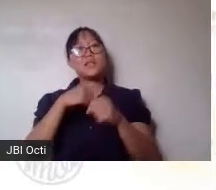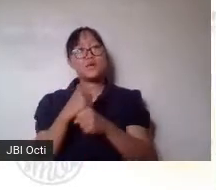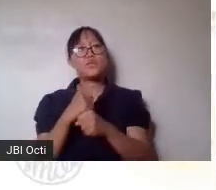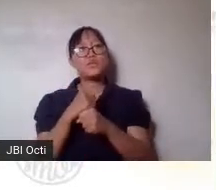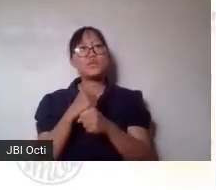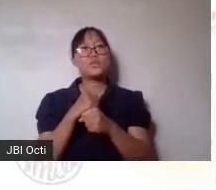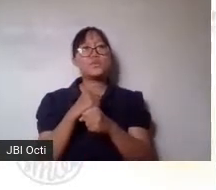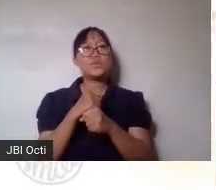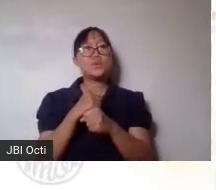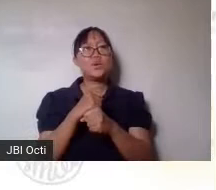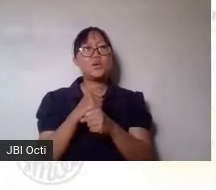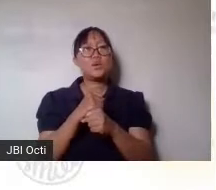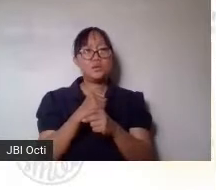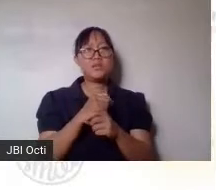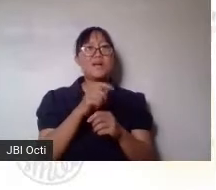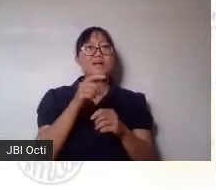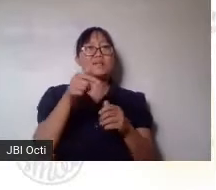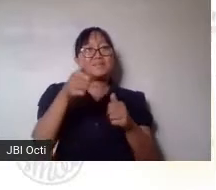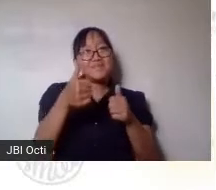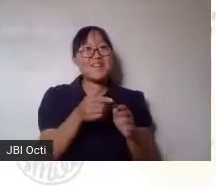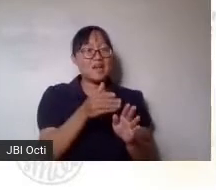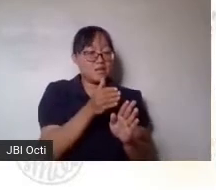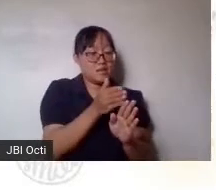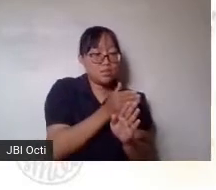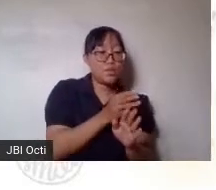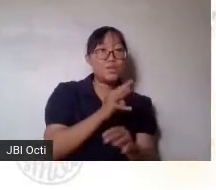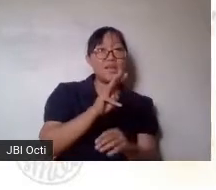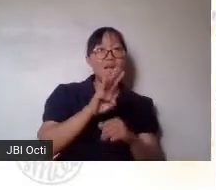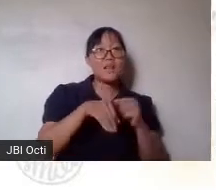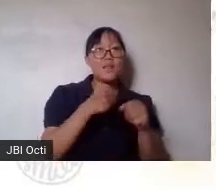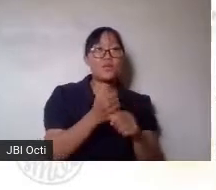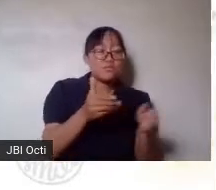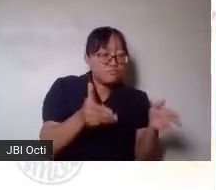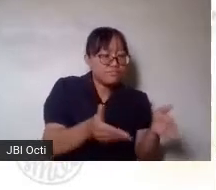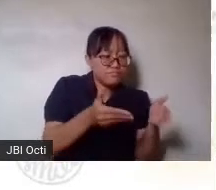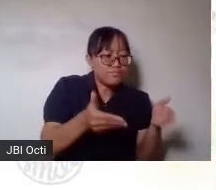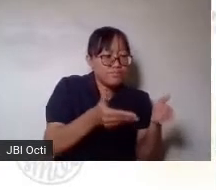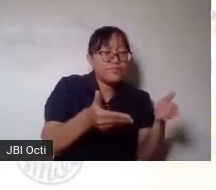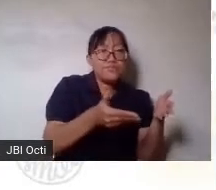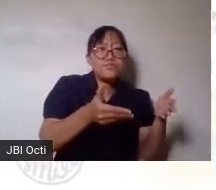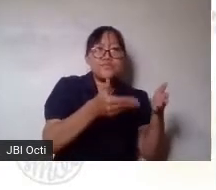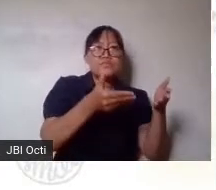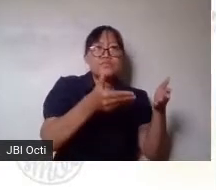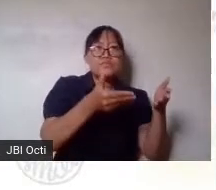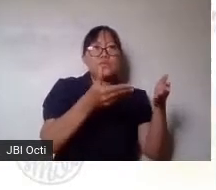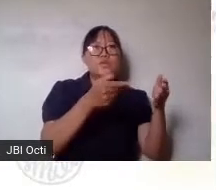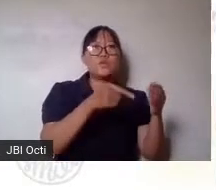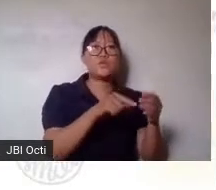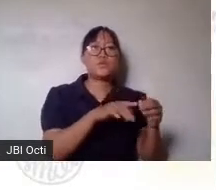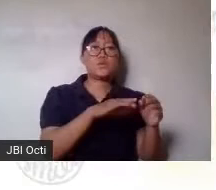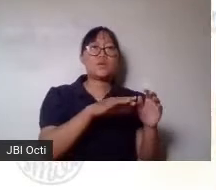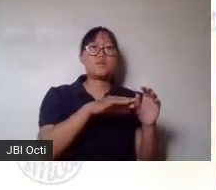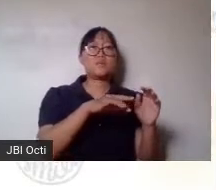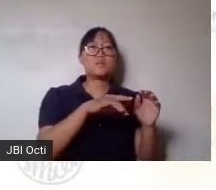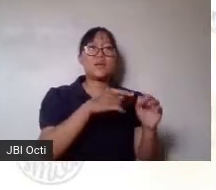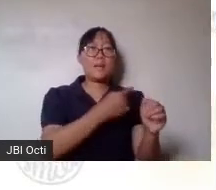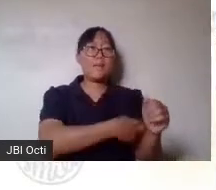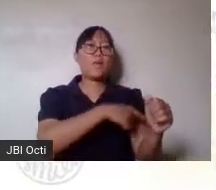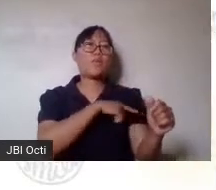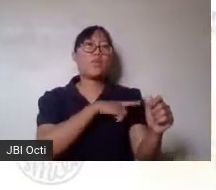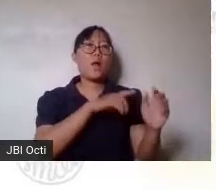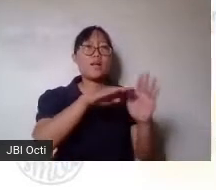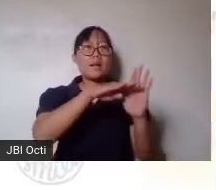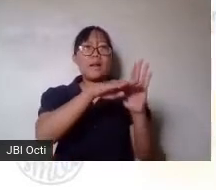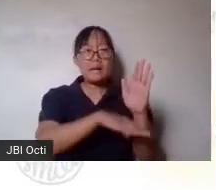IQ yang polanya dulu, kalau tahun 2003 itu, low functioning-nya ada di bawah angka 45. Nah, saat